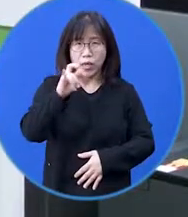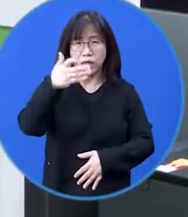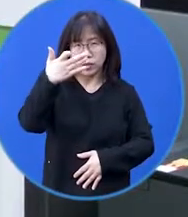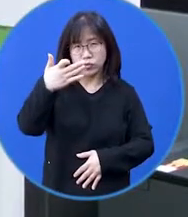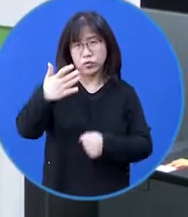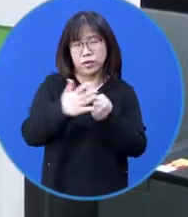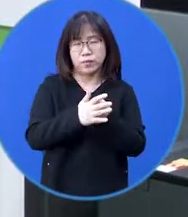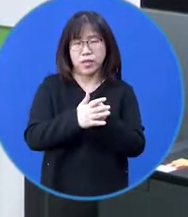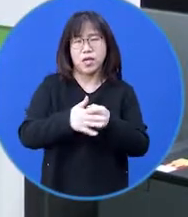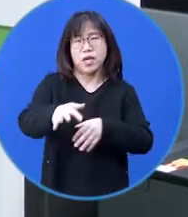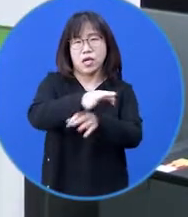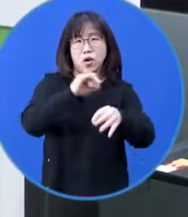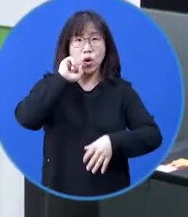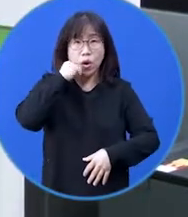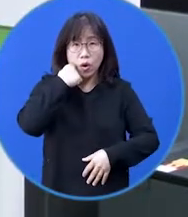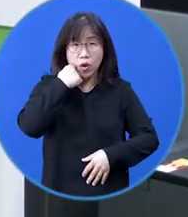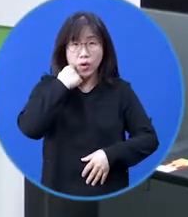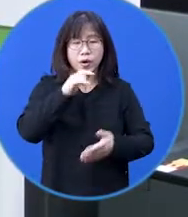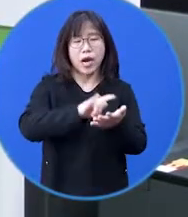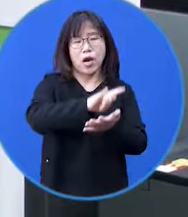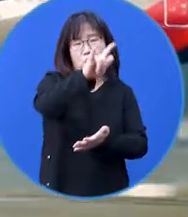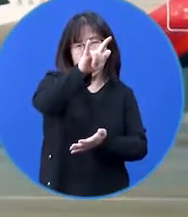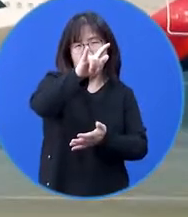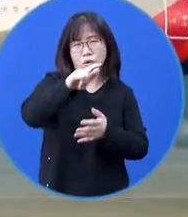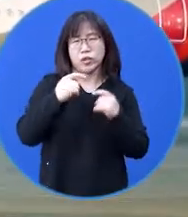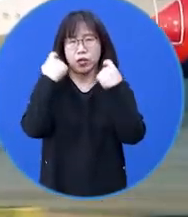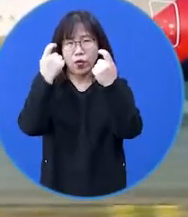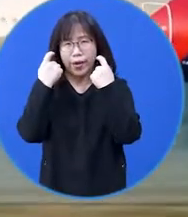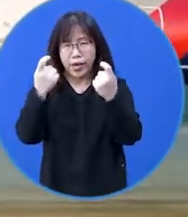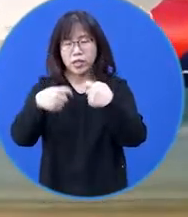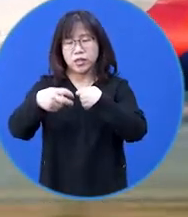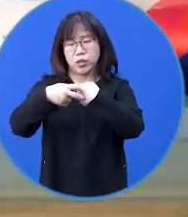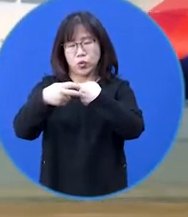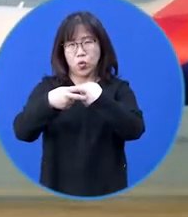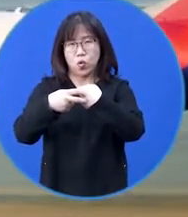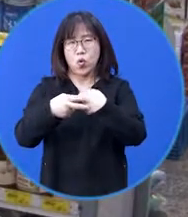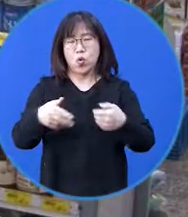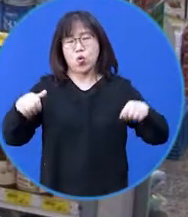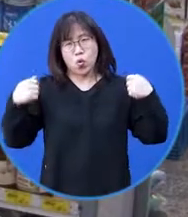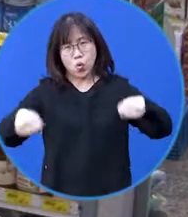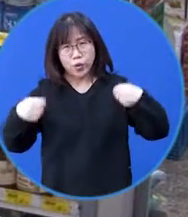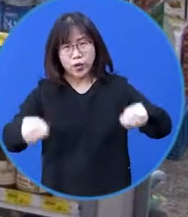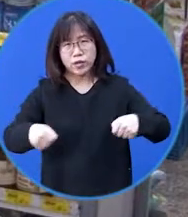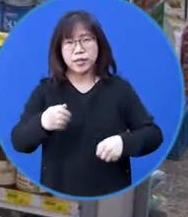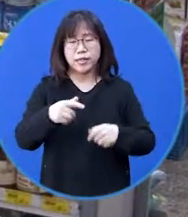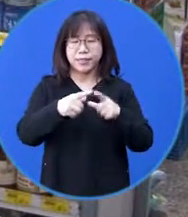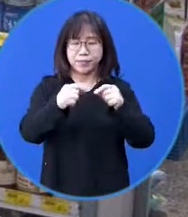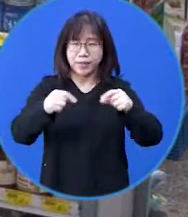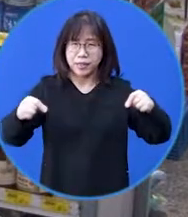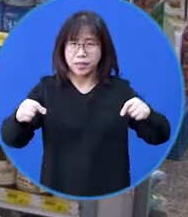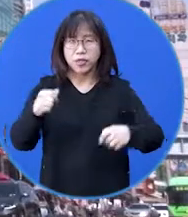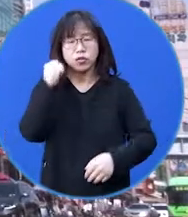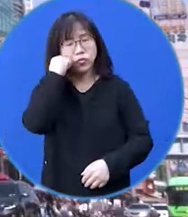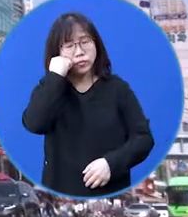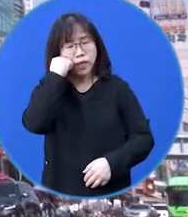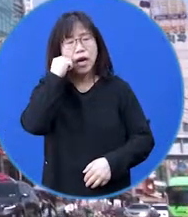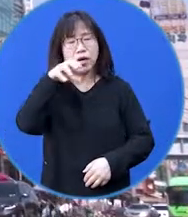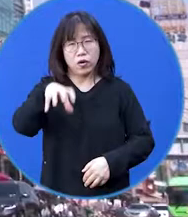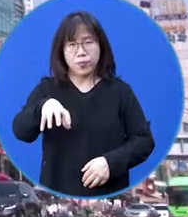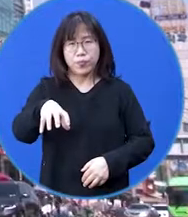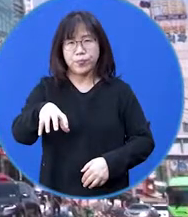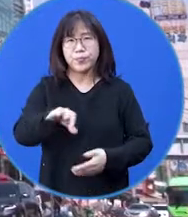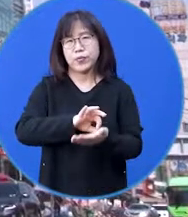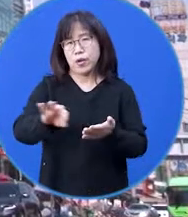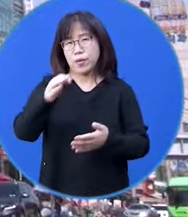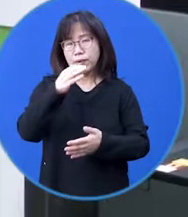코로나19로 경영상 어려움을 겪고 있는 항공, 여행, 의료, 공연, 유통, 음식점, 숙박업